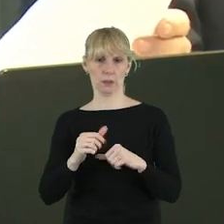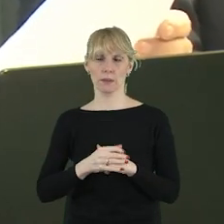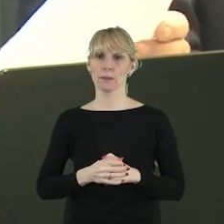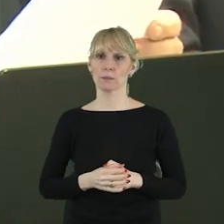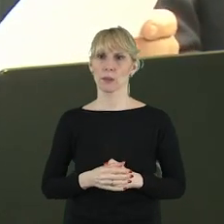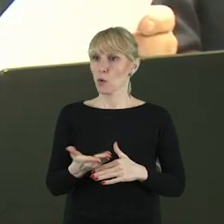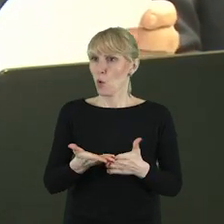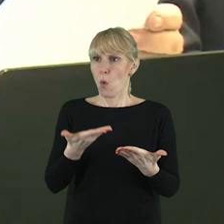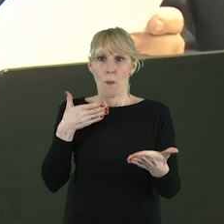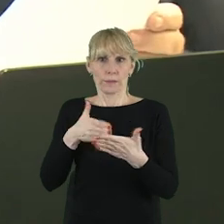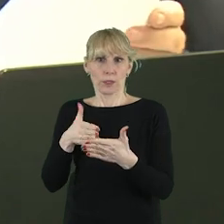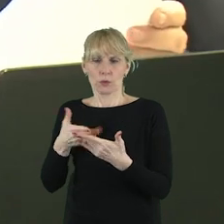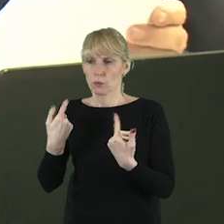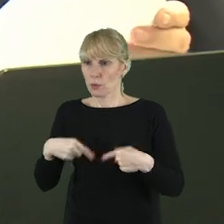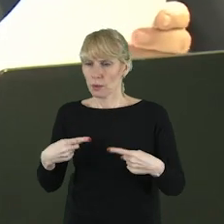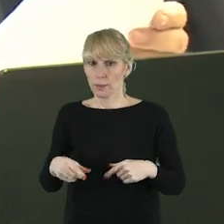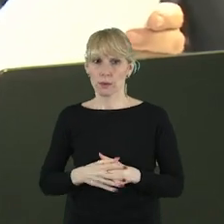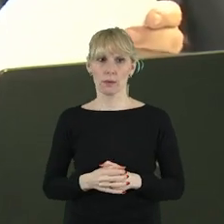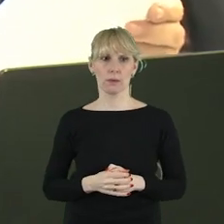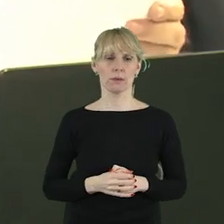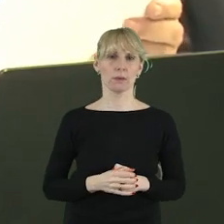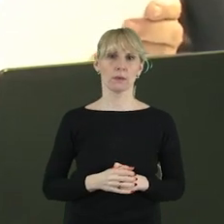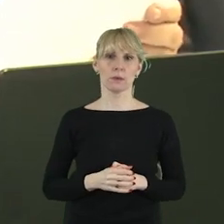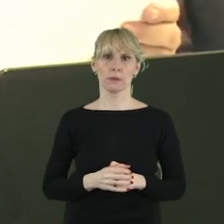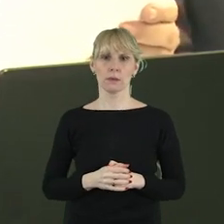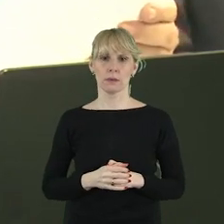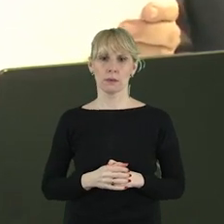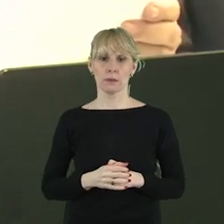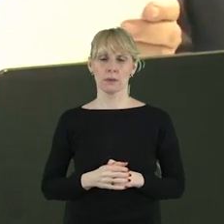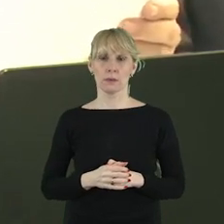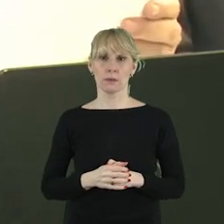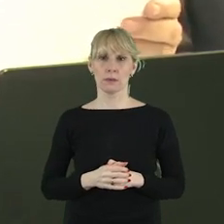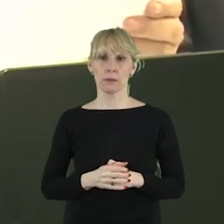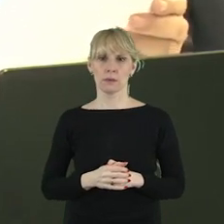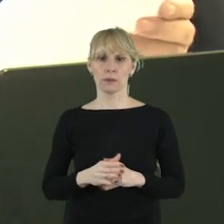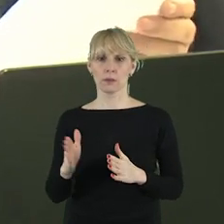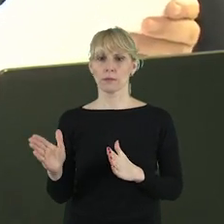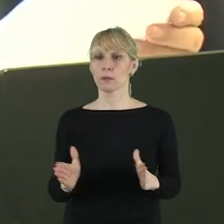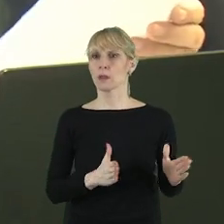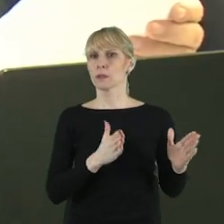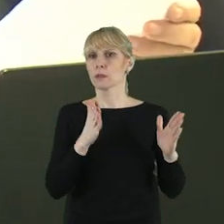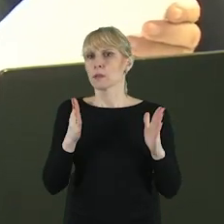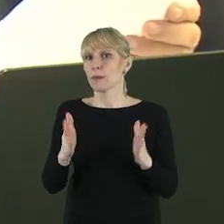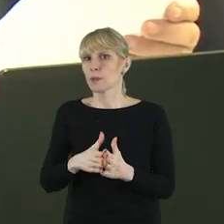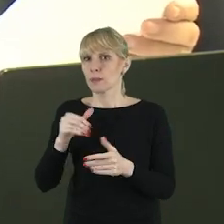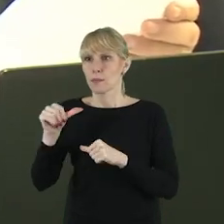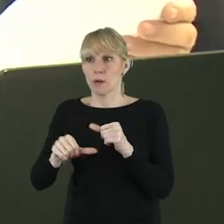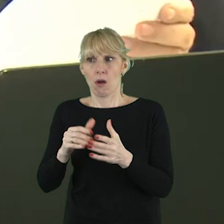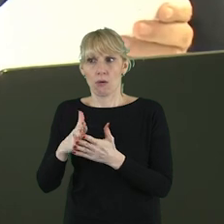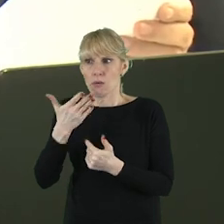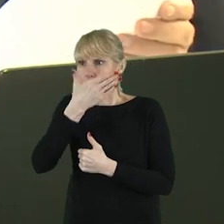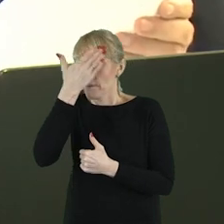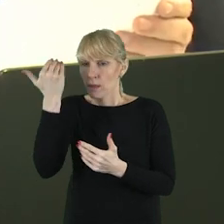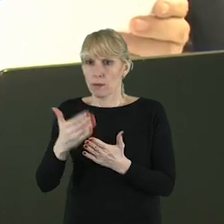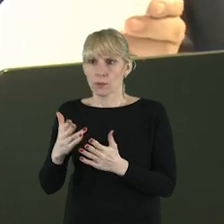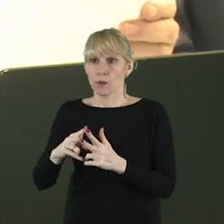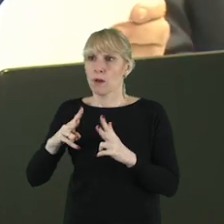tym możliwości spodziewania się, że w kolejnym roku firma nie będzie chciała podpisać na rok, chyba że pani coś wie więcej. Ja nie